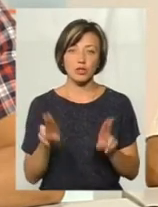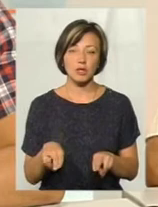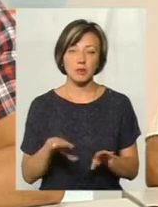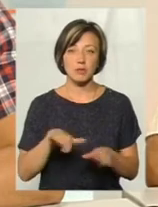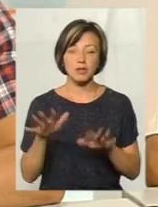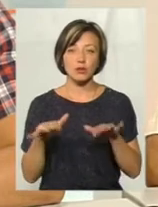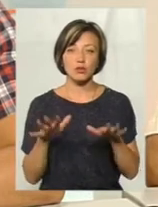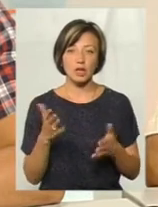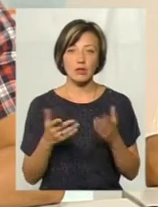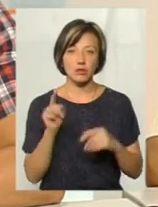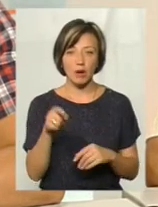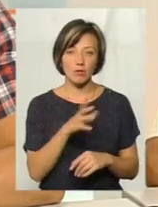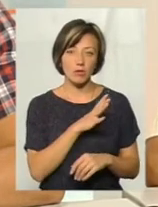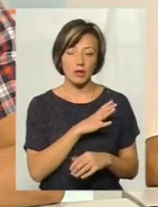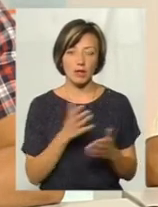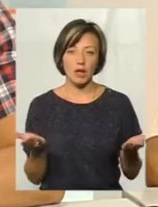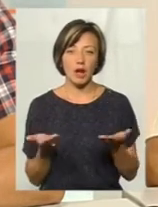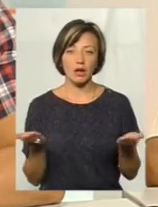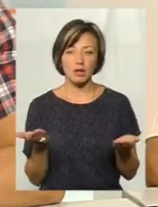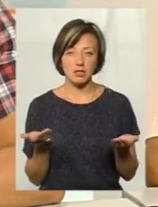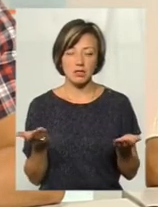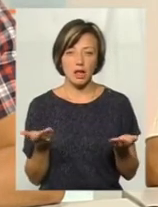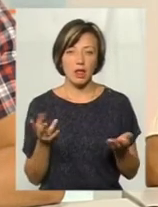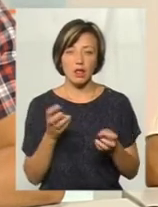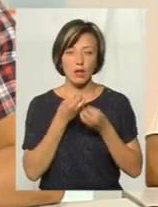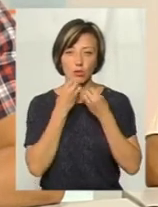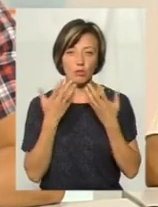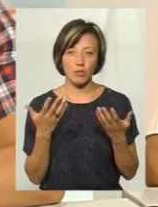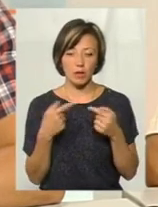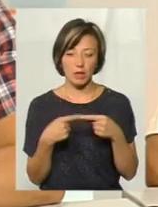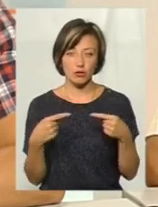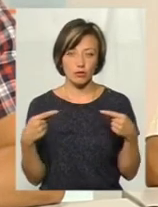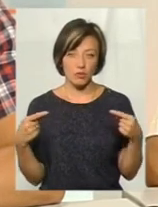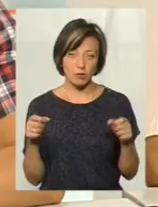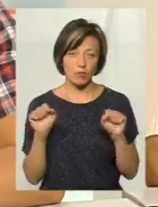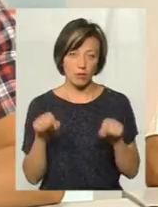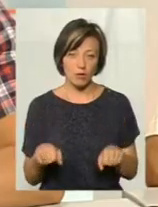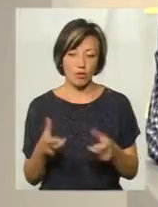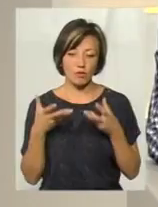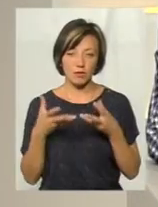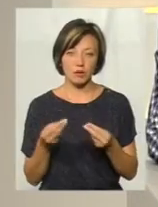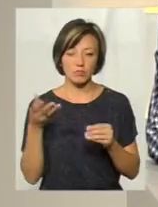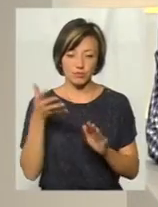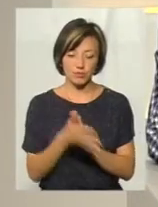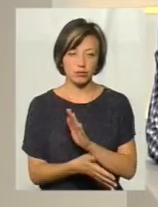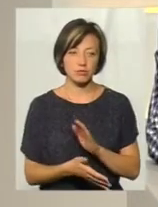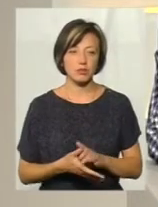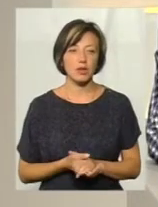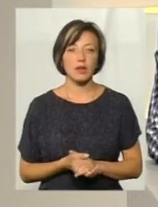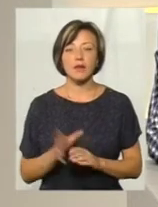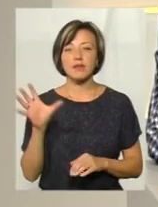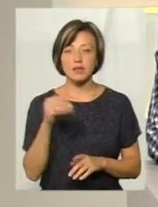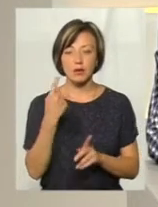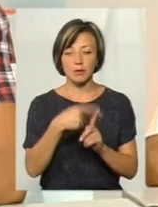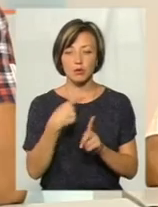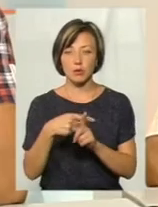після дощів, якщо там були якісь не зовсім добрі там речовини, теж могло позливатися. Знову ж таки, все